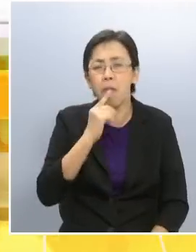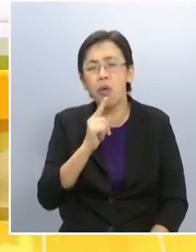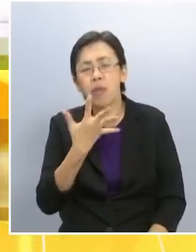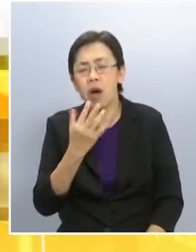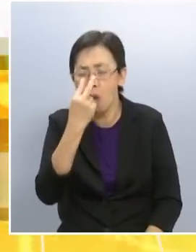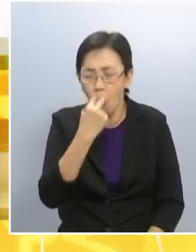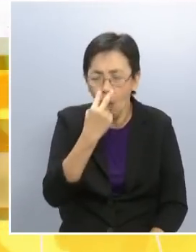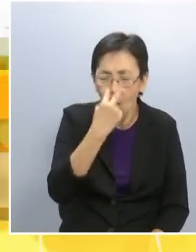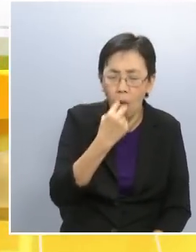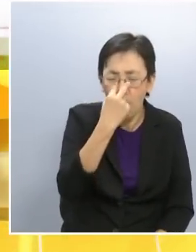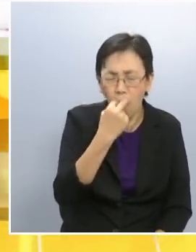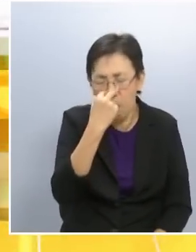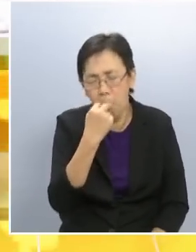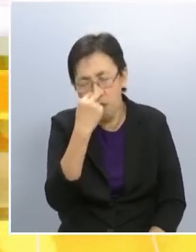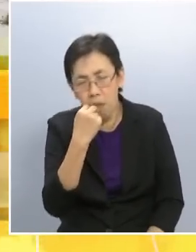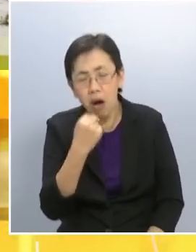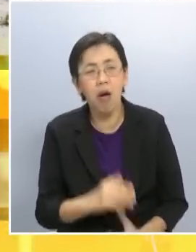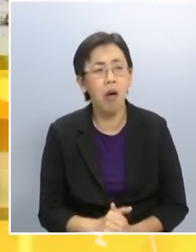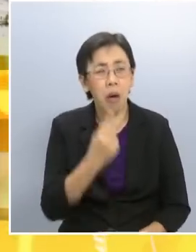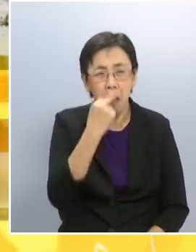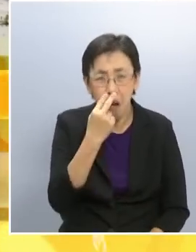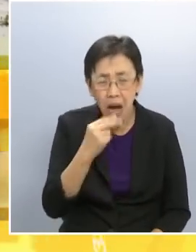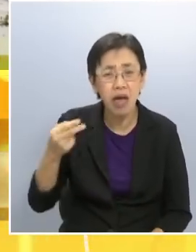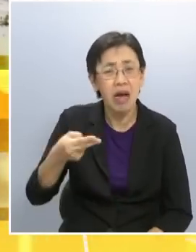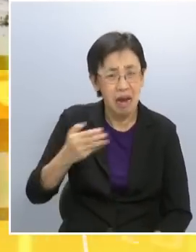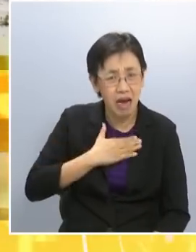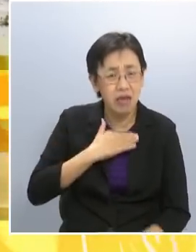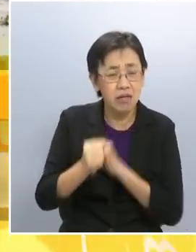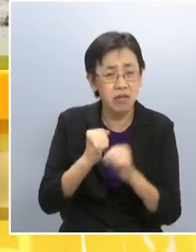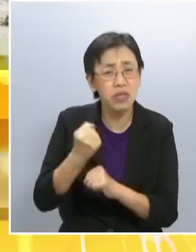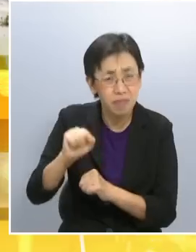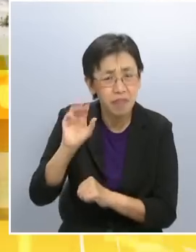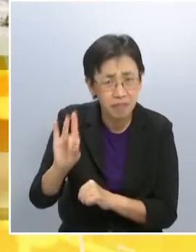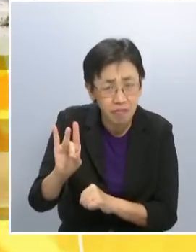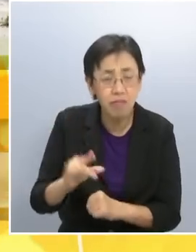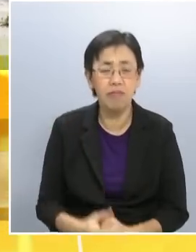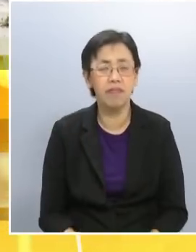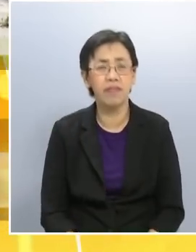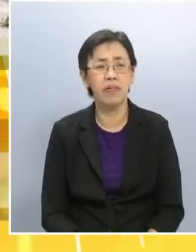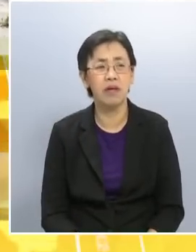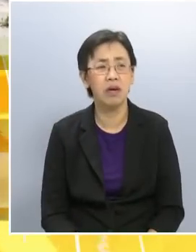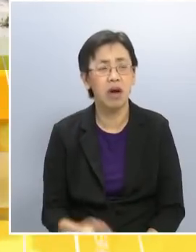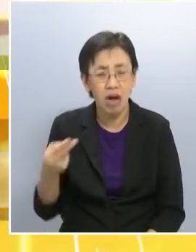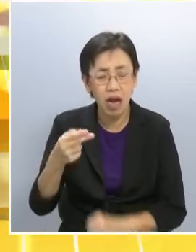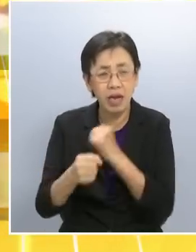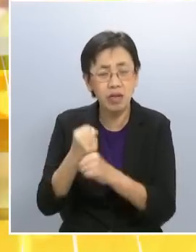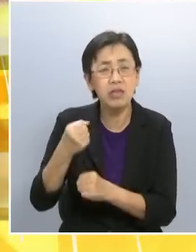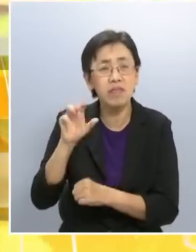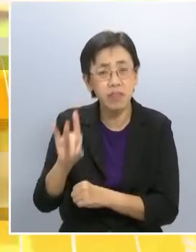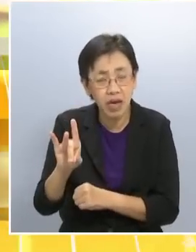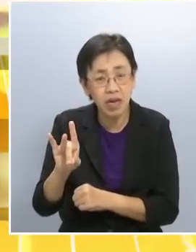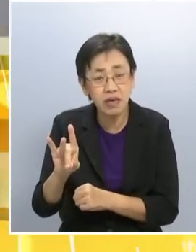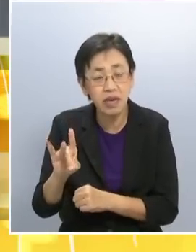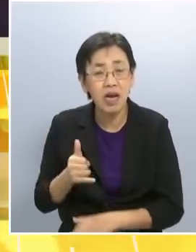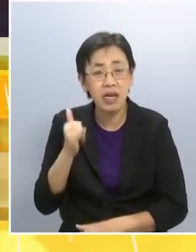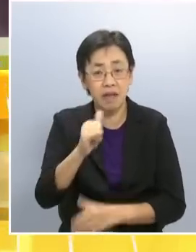างเดียวเพราะเขาเพิ่งจะอายุ18นะครับเพิ่งจะอายุ18แล้วเขาได้ไปเลือก